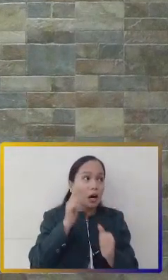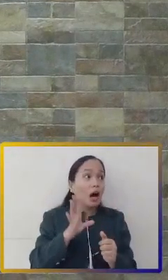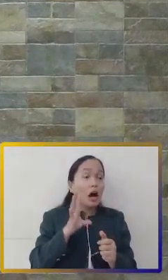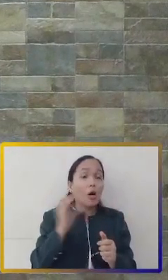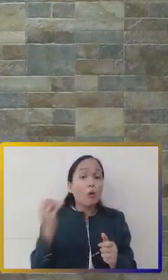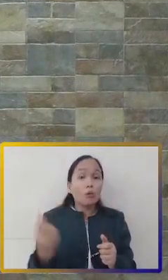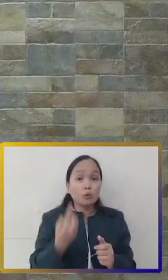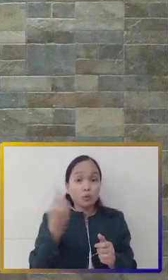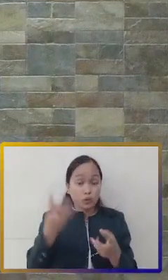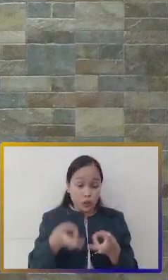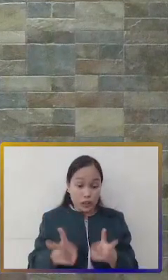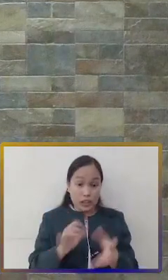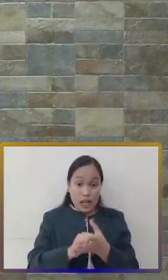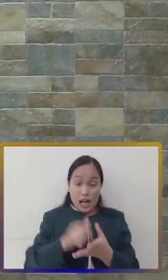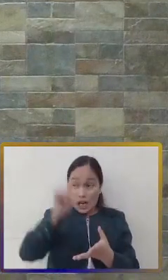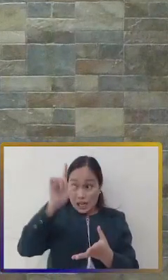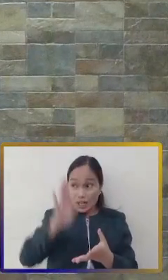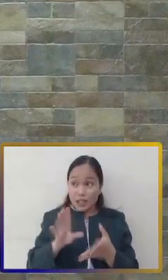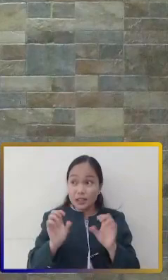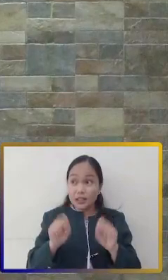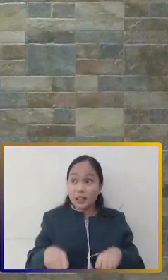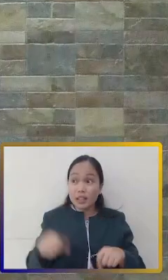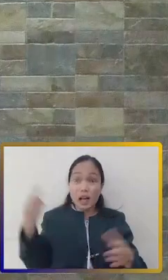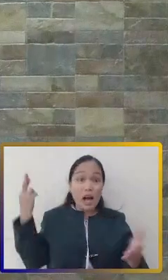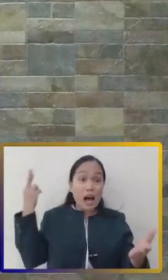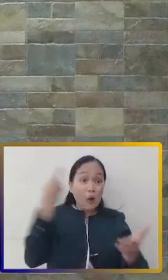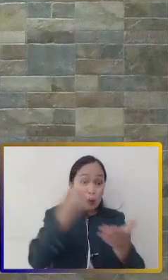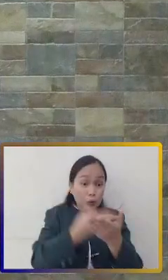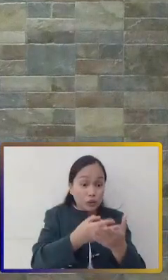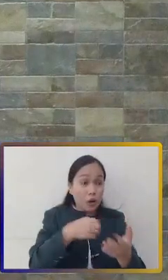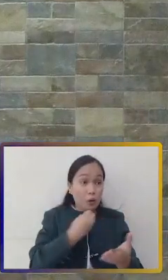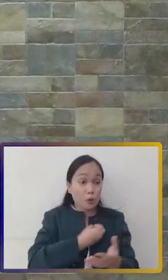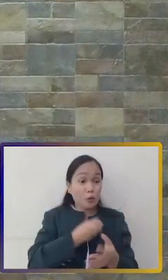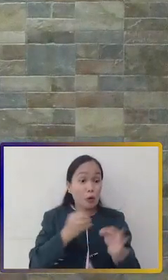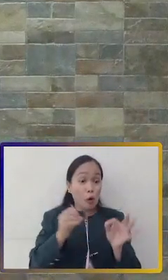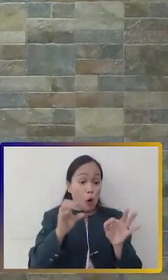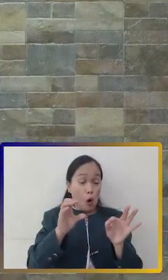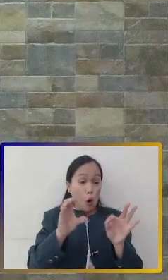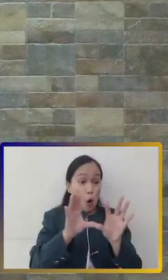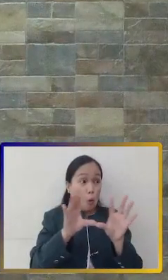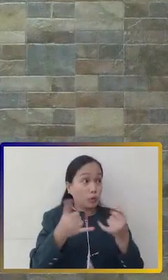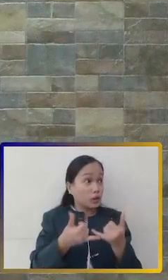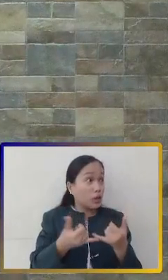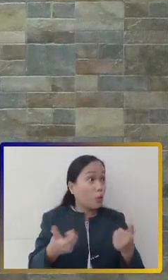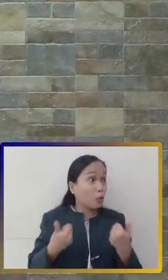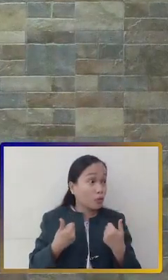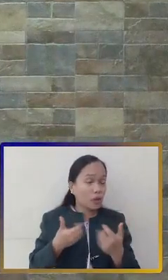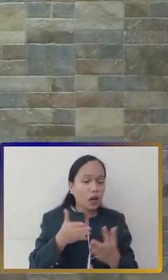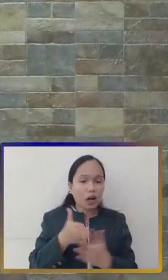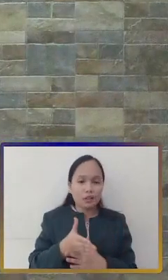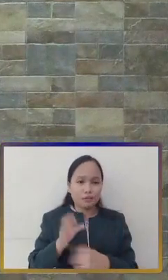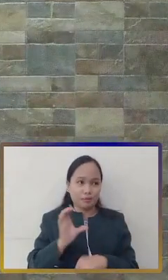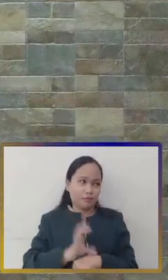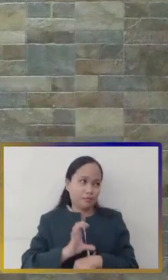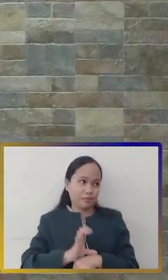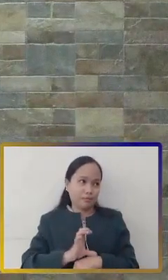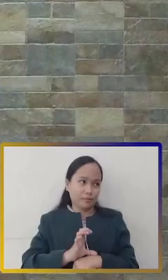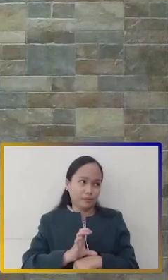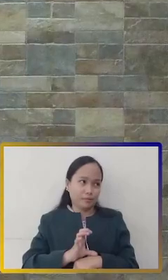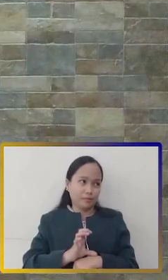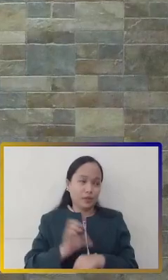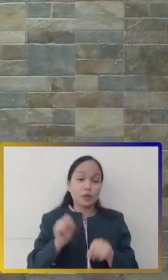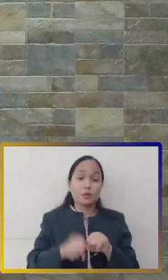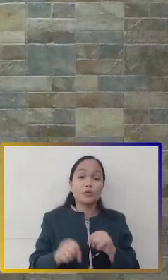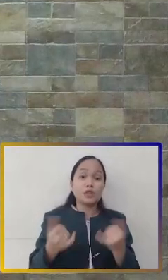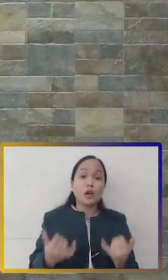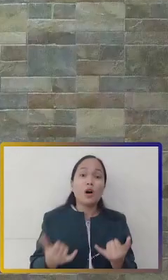that God will reach to our community is through the church. You see, it's a great blessing. Kaya nga sabi ko po sa